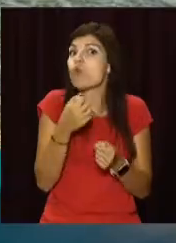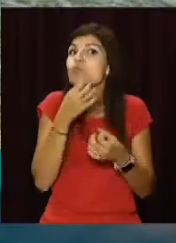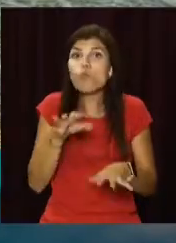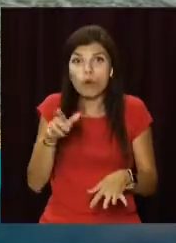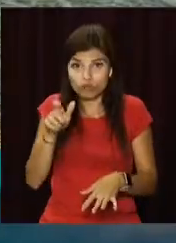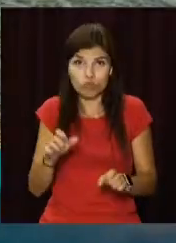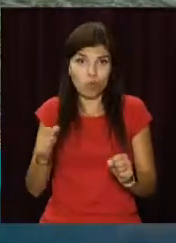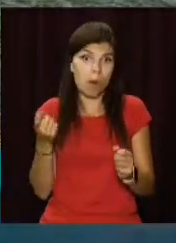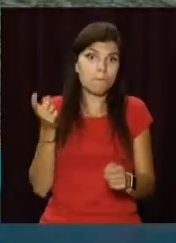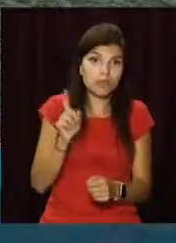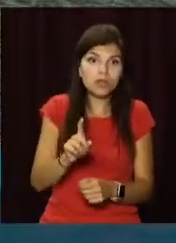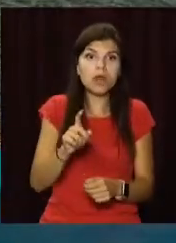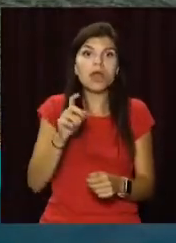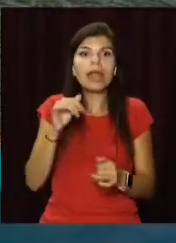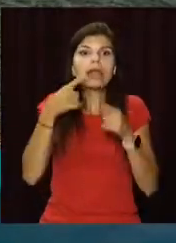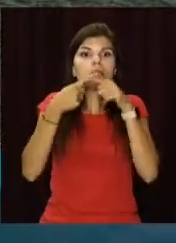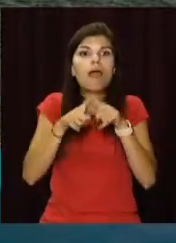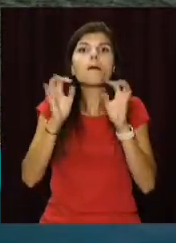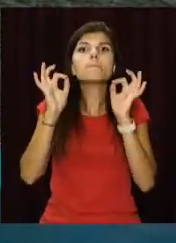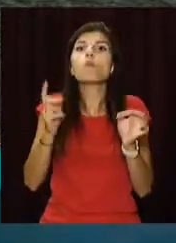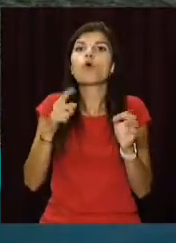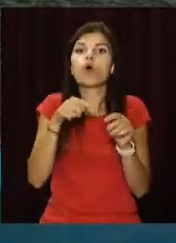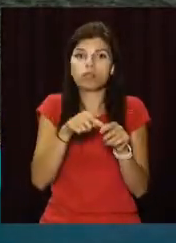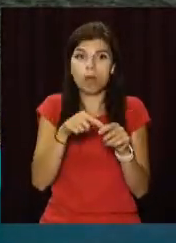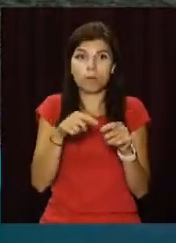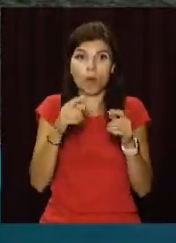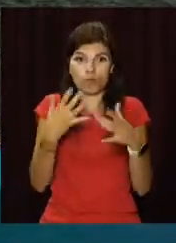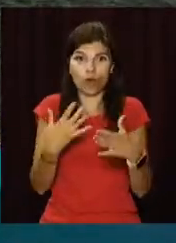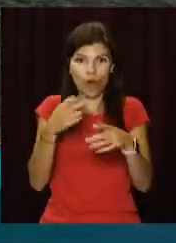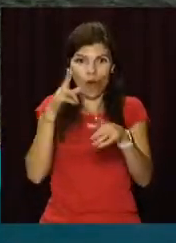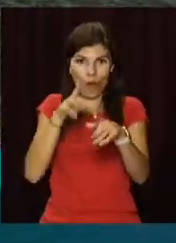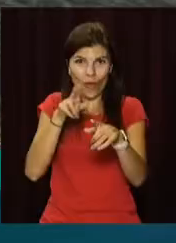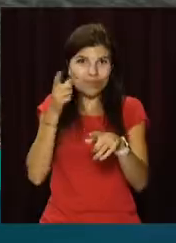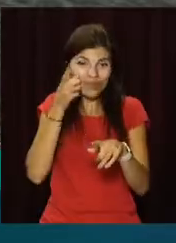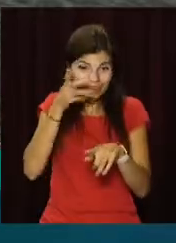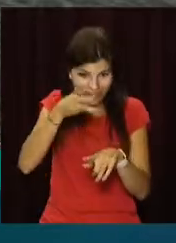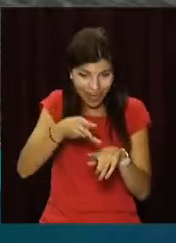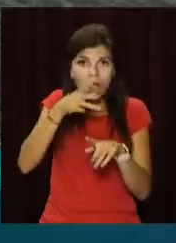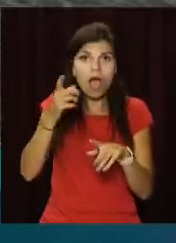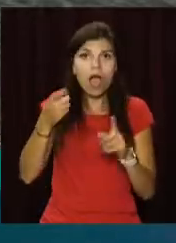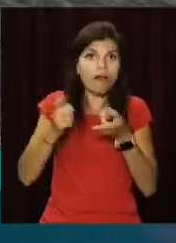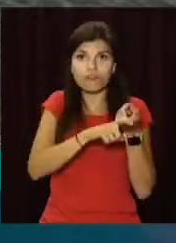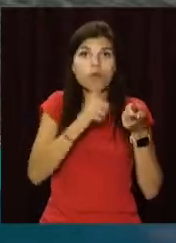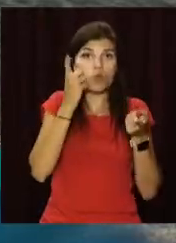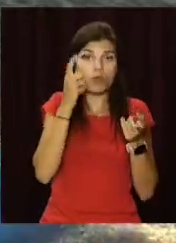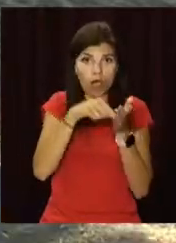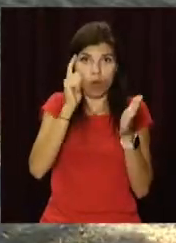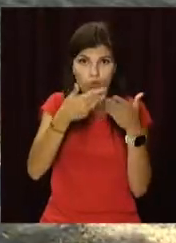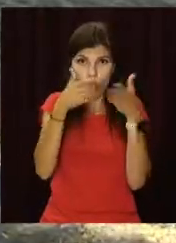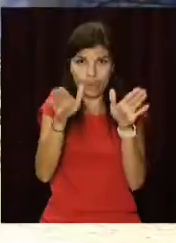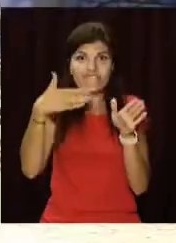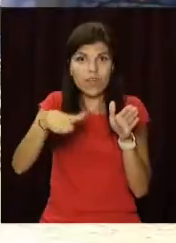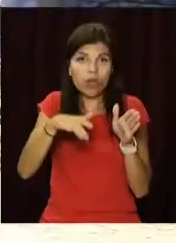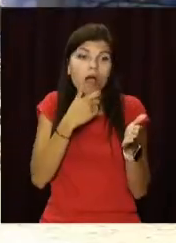может подойти и понять правильную технику, потому что, открыв по QR-коду в своем телефоне видео, он может с этим всем